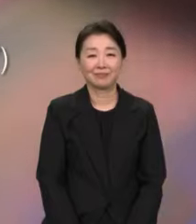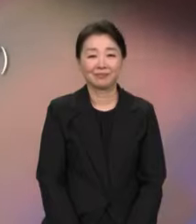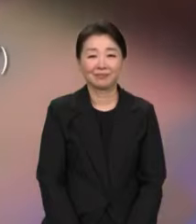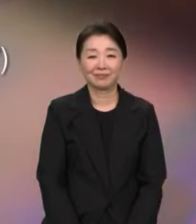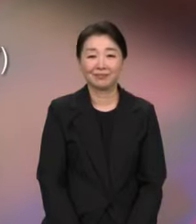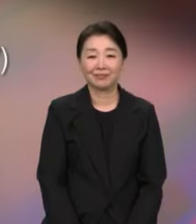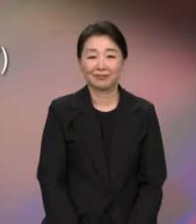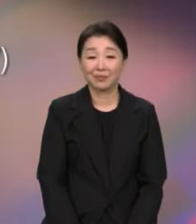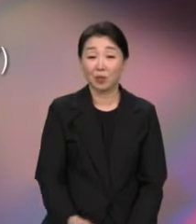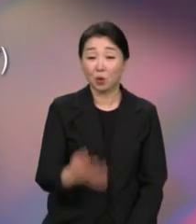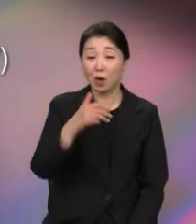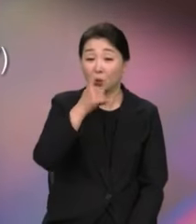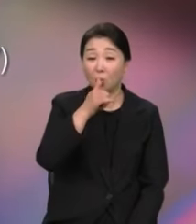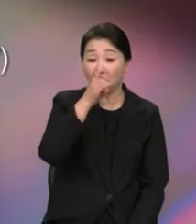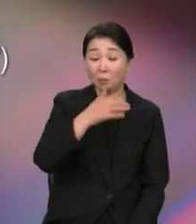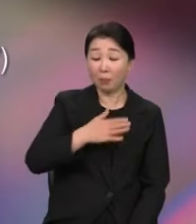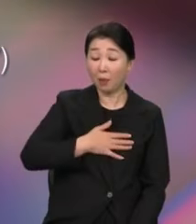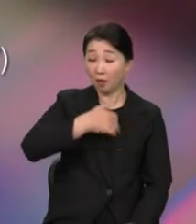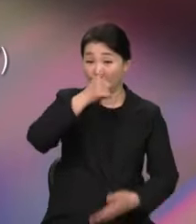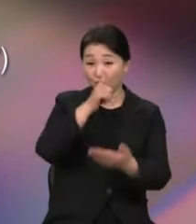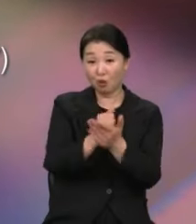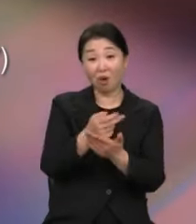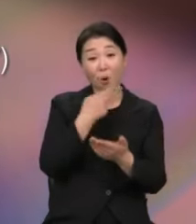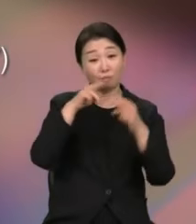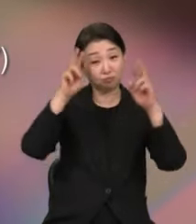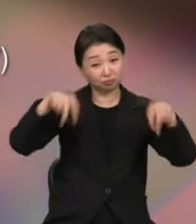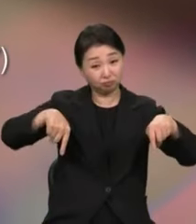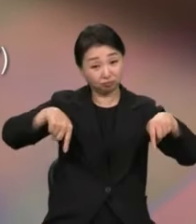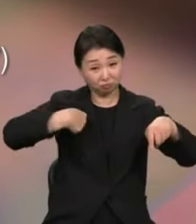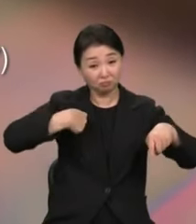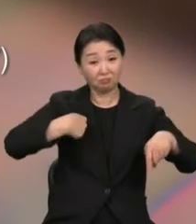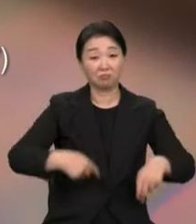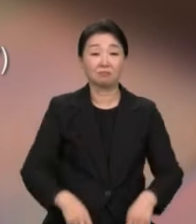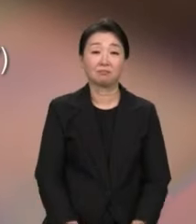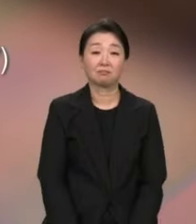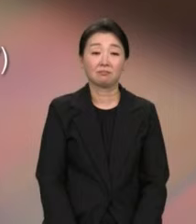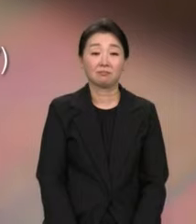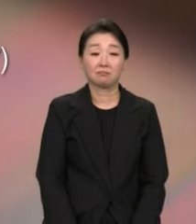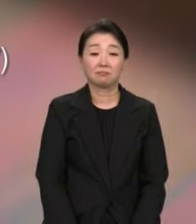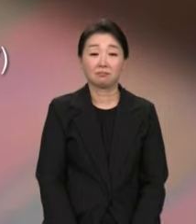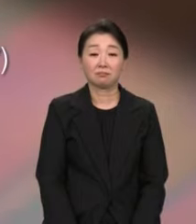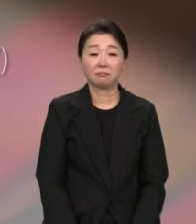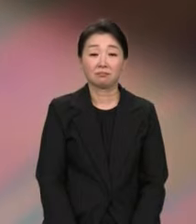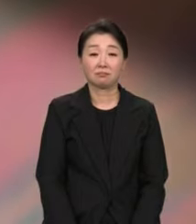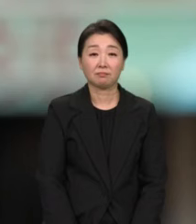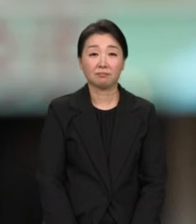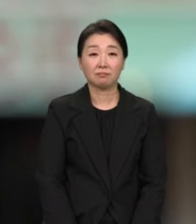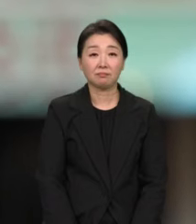Well, back in the 70s and 80s, I wish I'd have had an interpreter. I'd be scot-free.